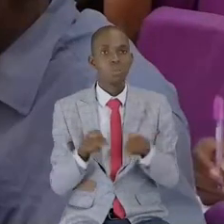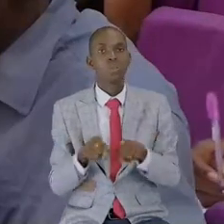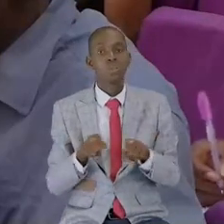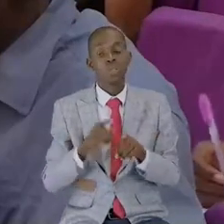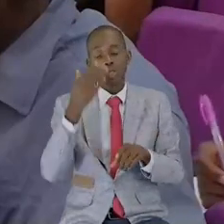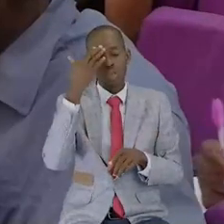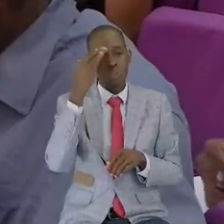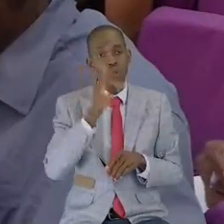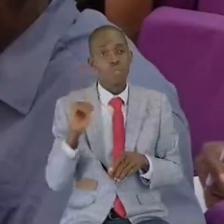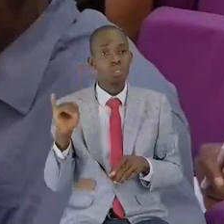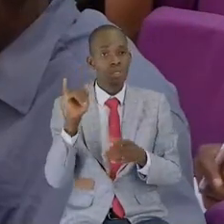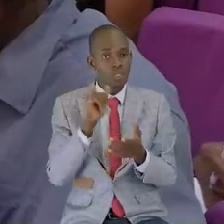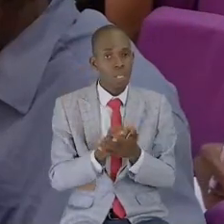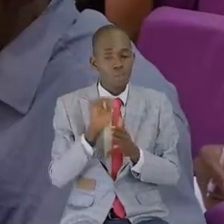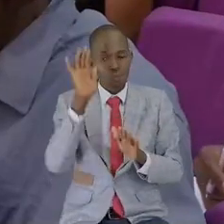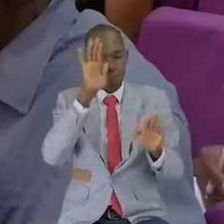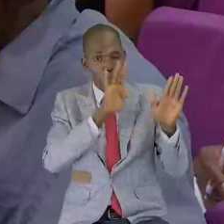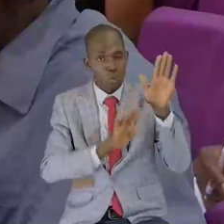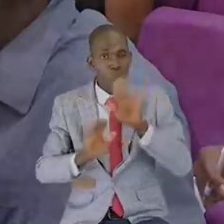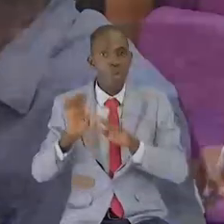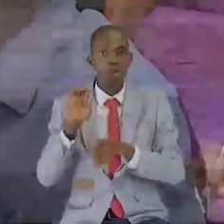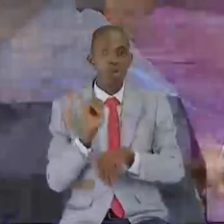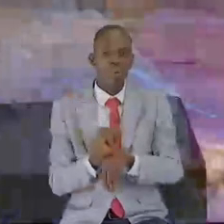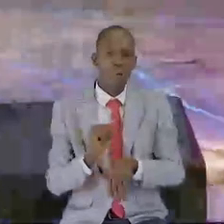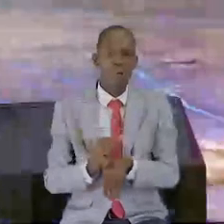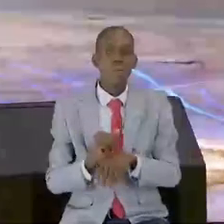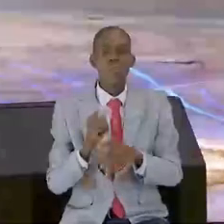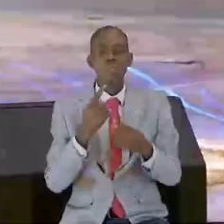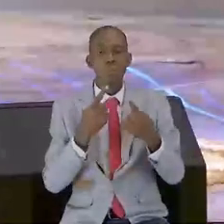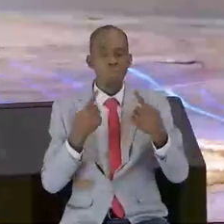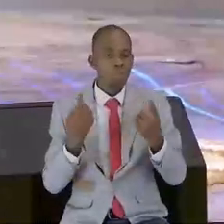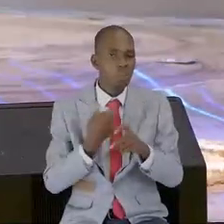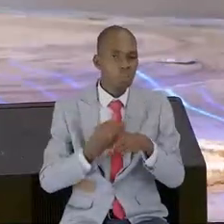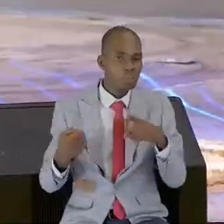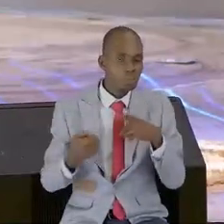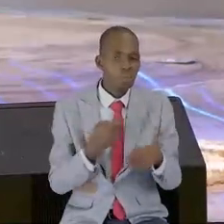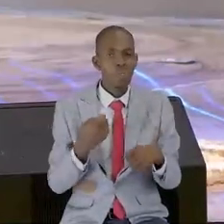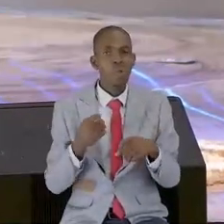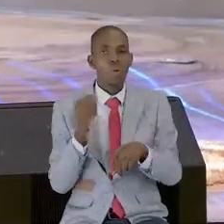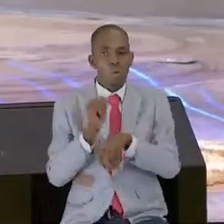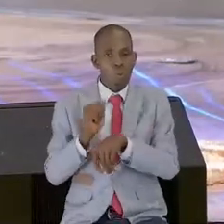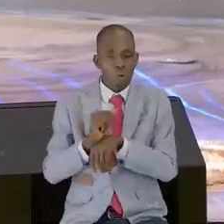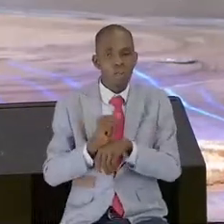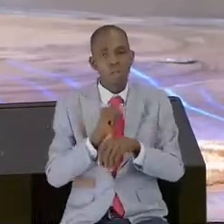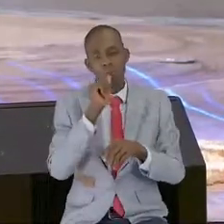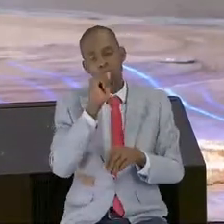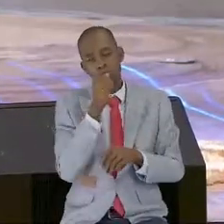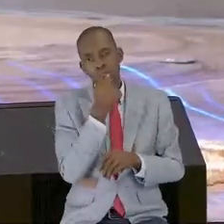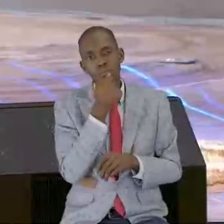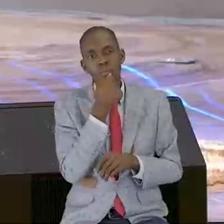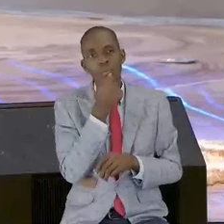Sachant que l'affliction produit l'épreuve, la persécution produit la persévérance.